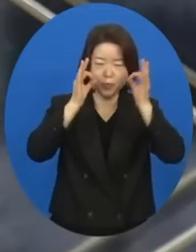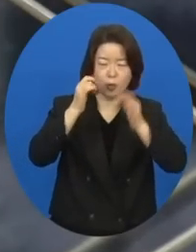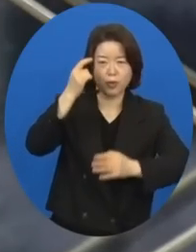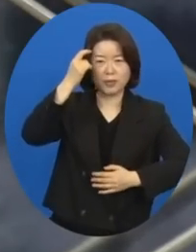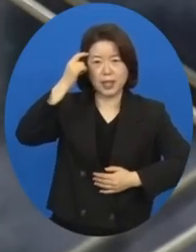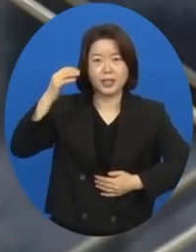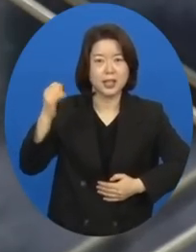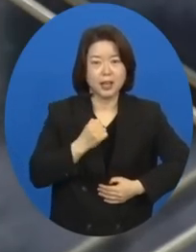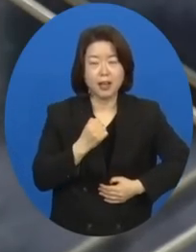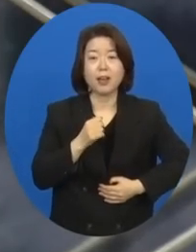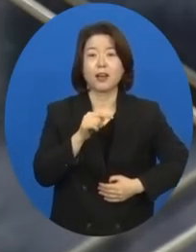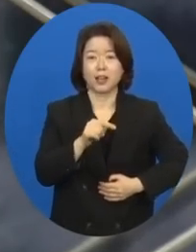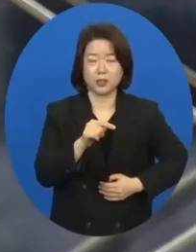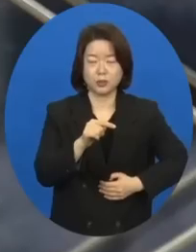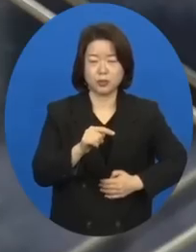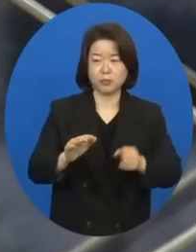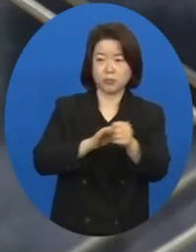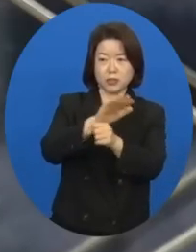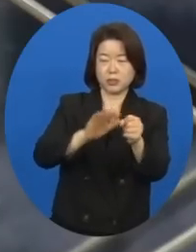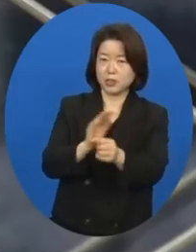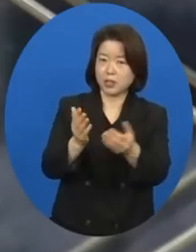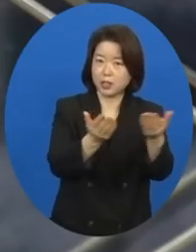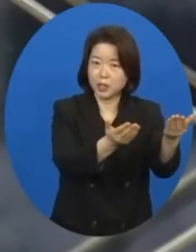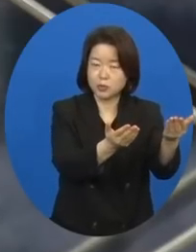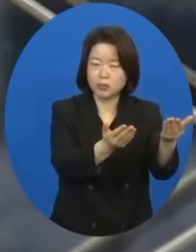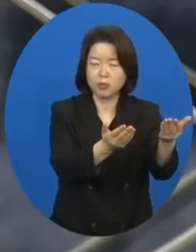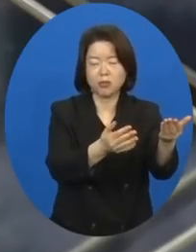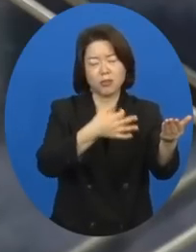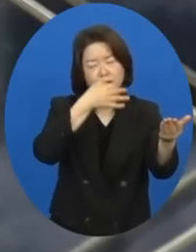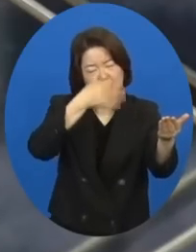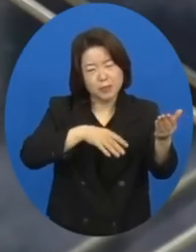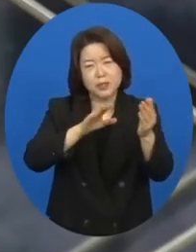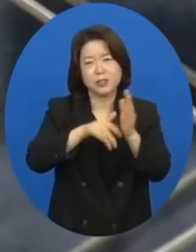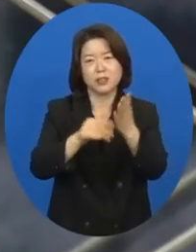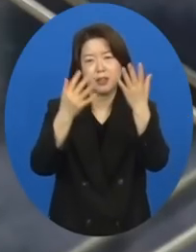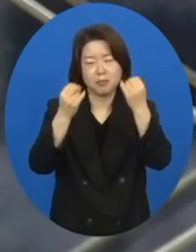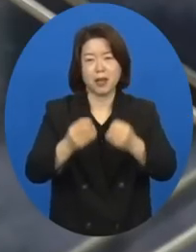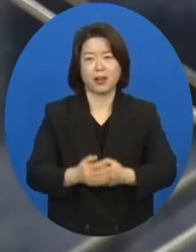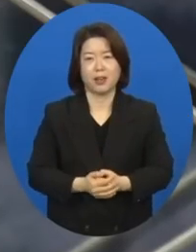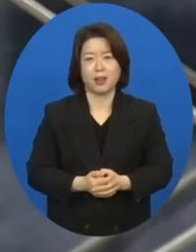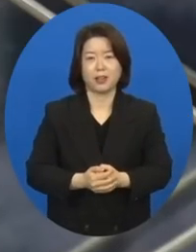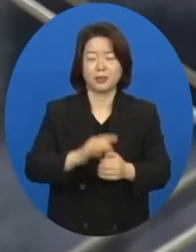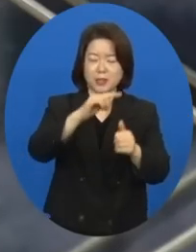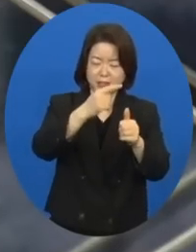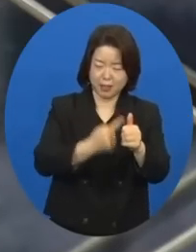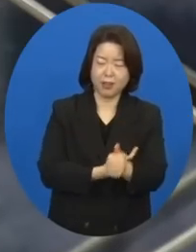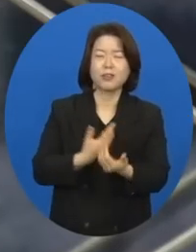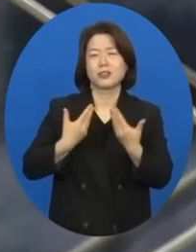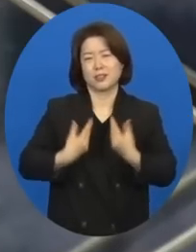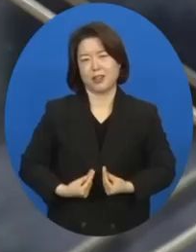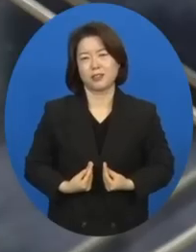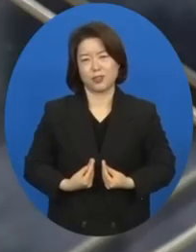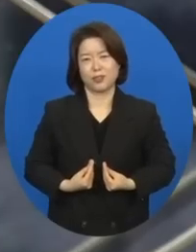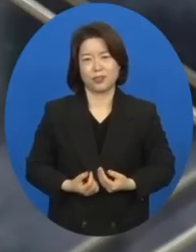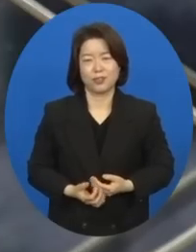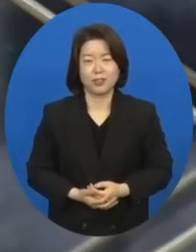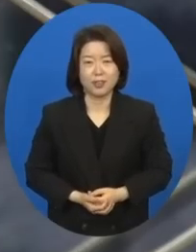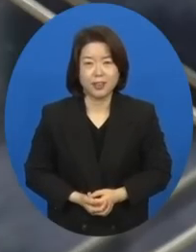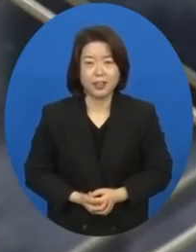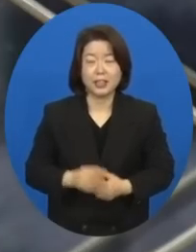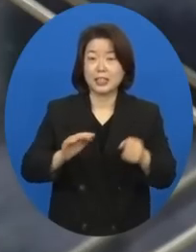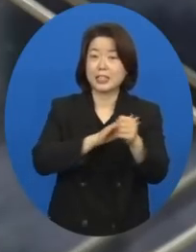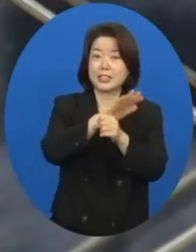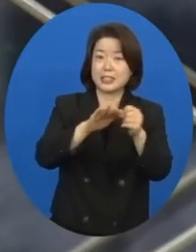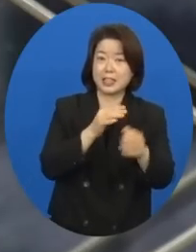본성으로는 사랑하는 것이 너무나도 힘들죠. 그래서 좌절이 되는 겁니다. 여러분 이것이 사랑이